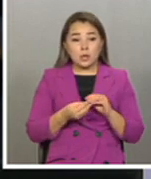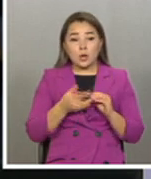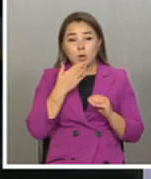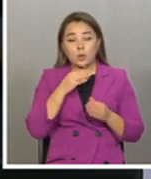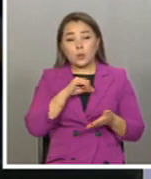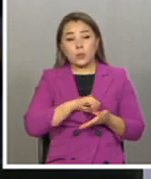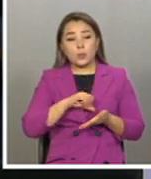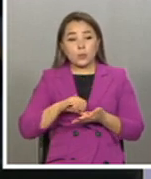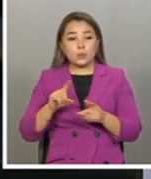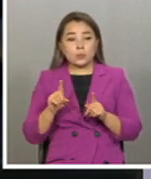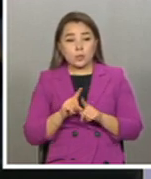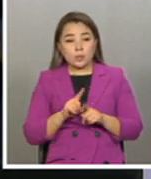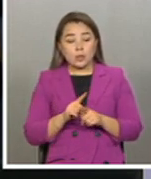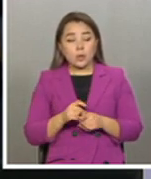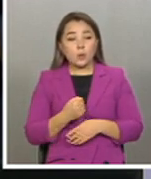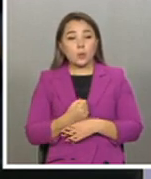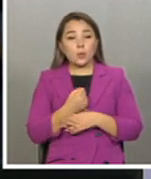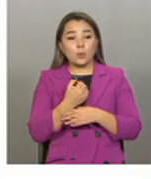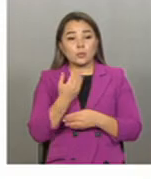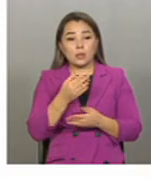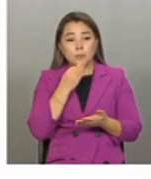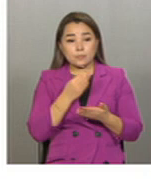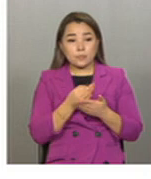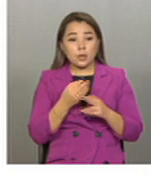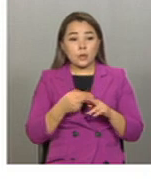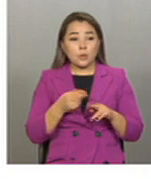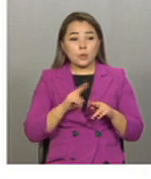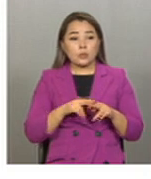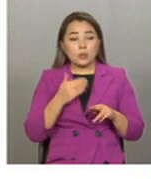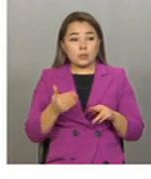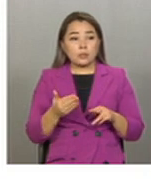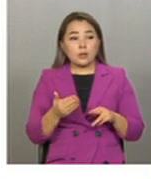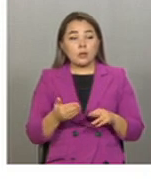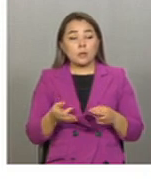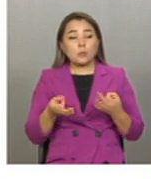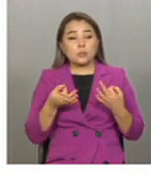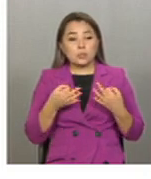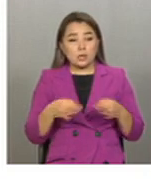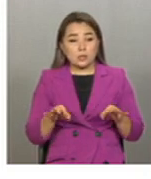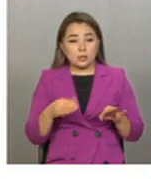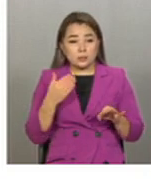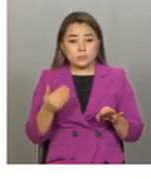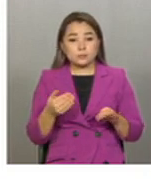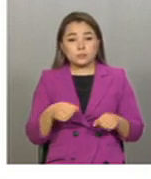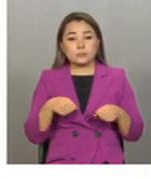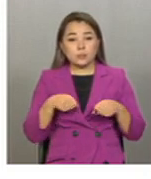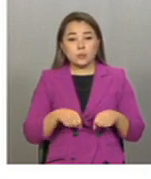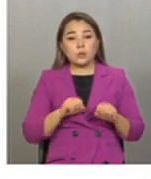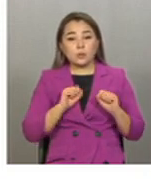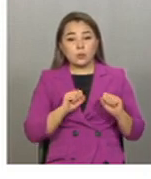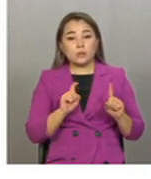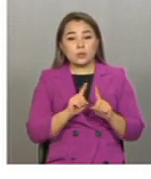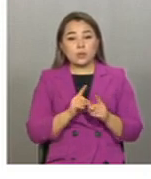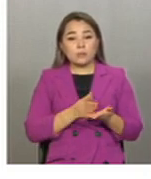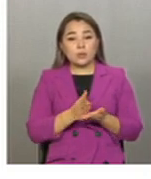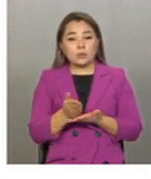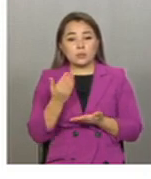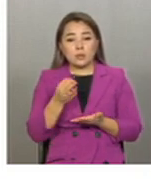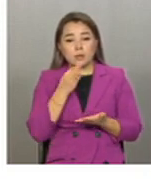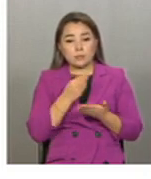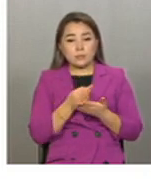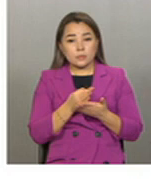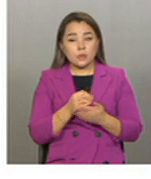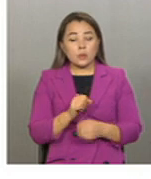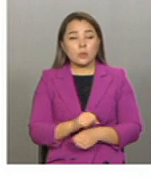өкілдерін қолдап, оларға бостандық, олардың құқықтарын қорғау барысында осы